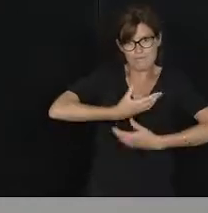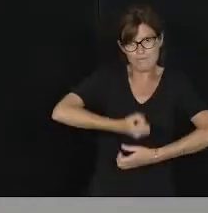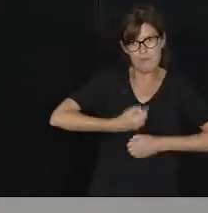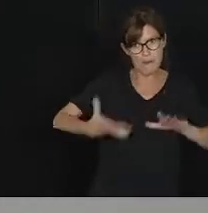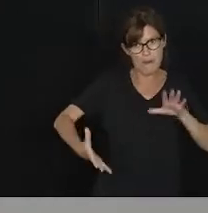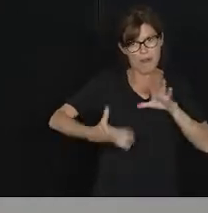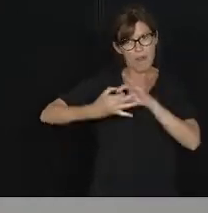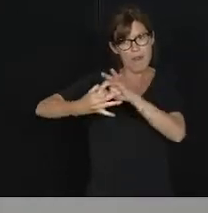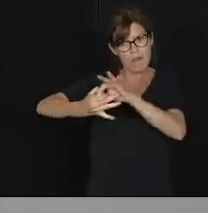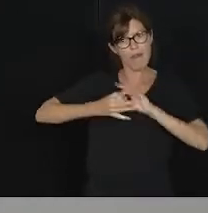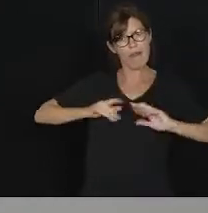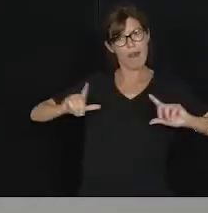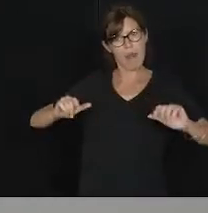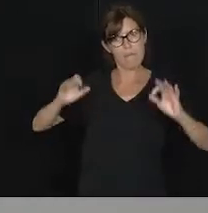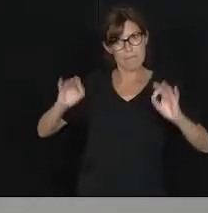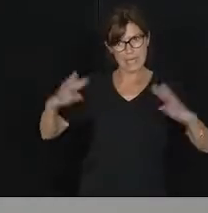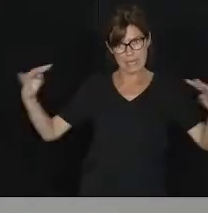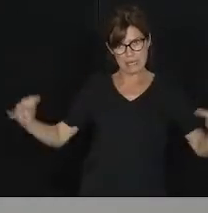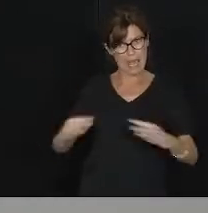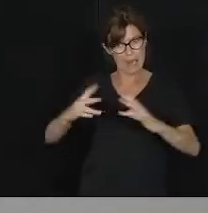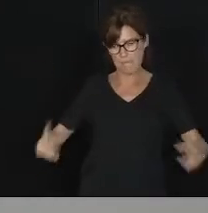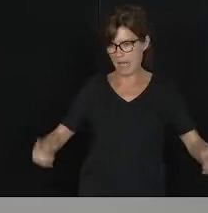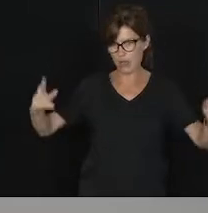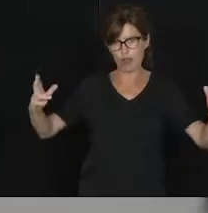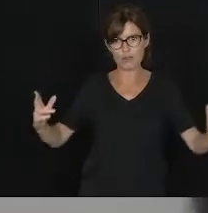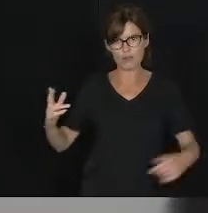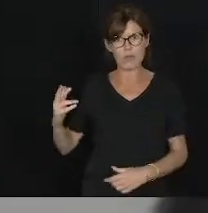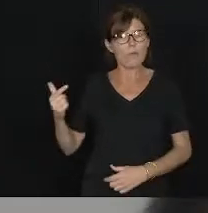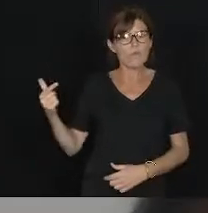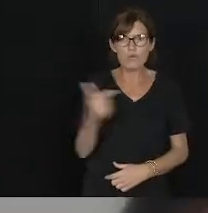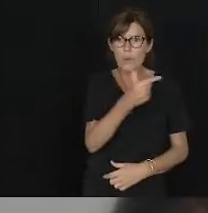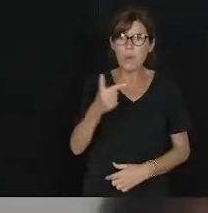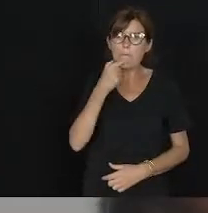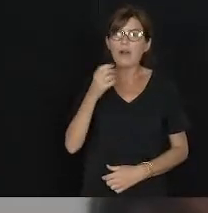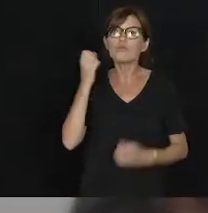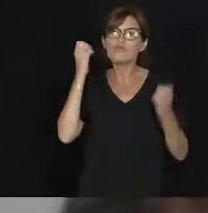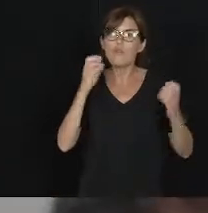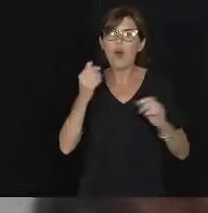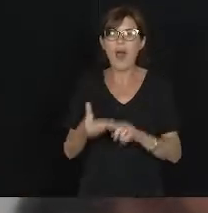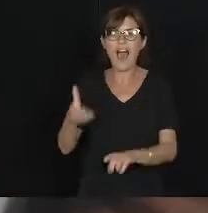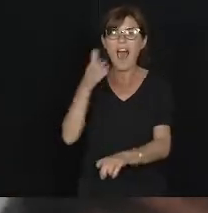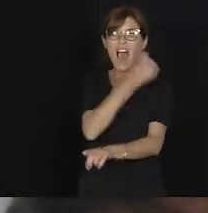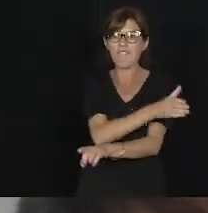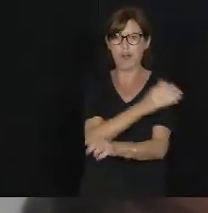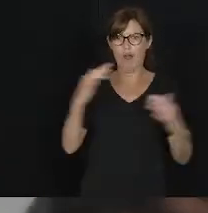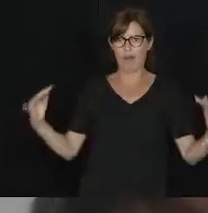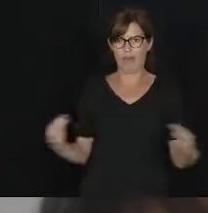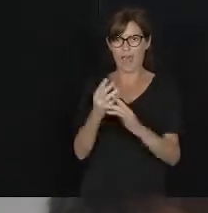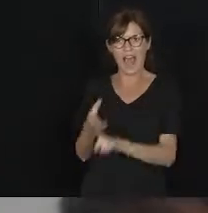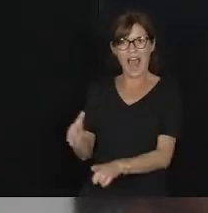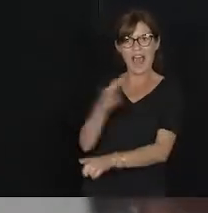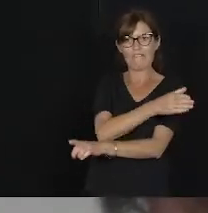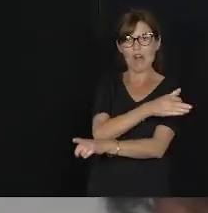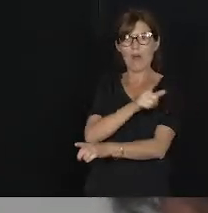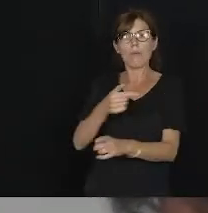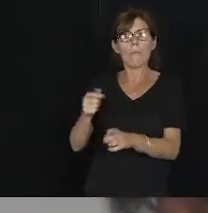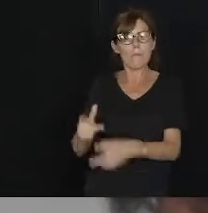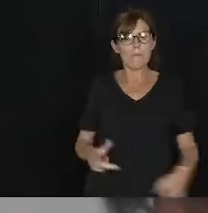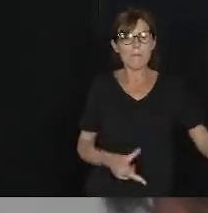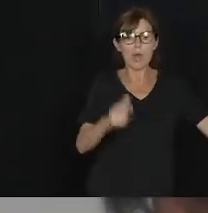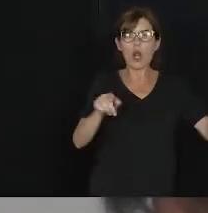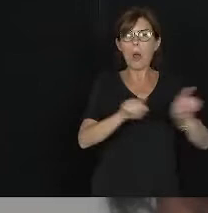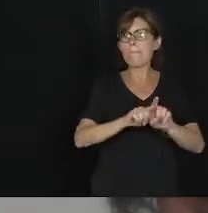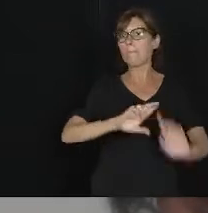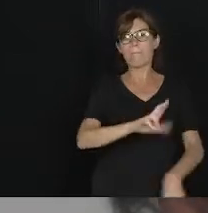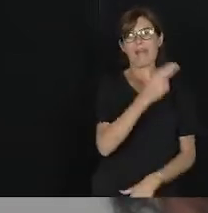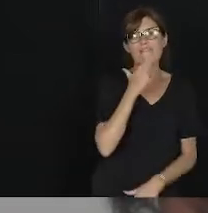d'attachement pendant le conflit, eh bien, nombreux sont ceux qui évoquent le temps de l'avant-guerre, le plus souvent, dans ce cas-là, idéalisé ou objet